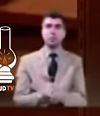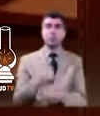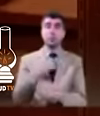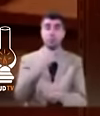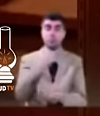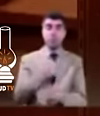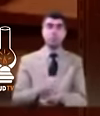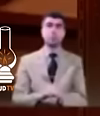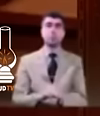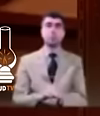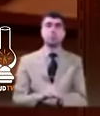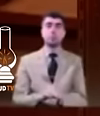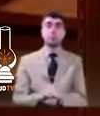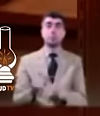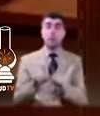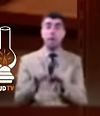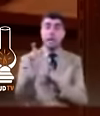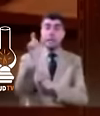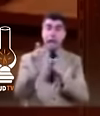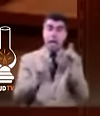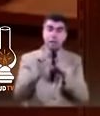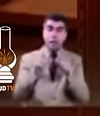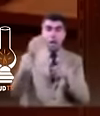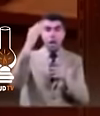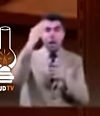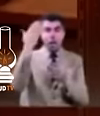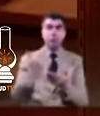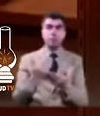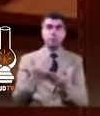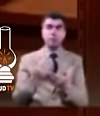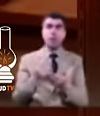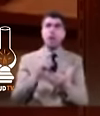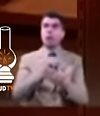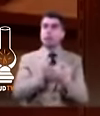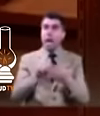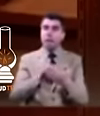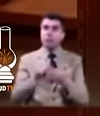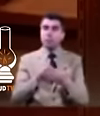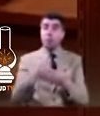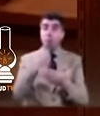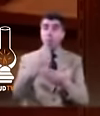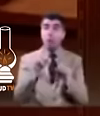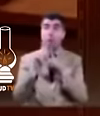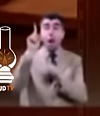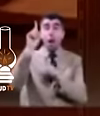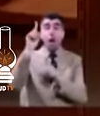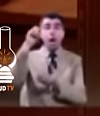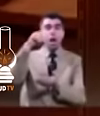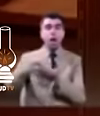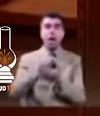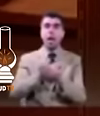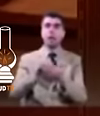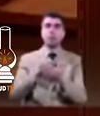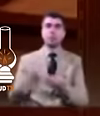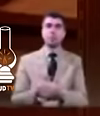ولاني الناس خصهم يعرفوا باللي راه هي تابعهم الحساب في الدنيا وتابعهم الحساب عند الله سبحانه وتعالى. والحمد